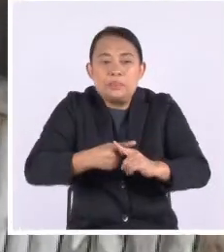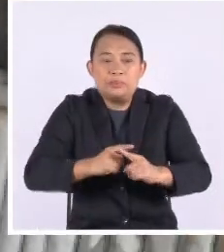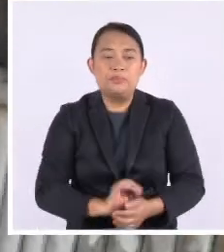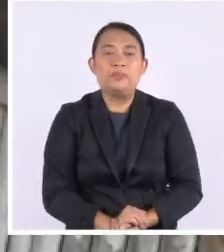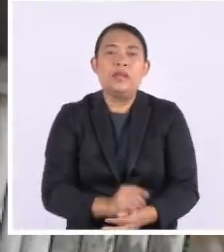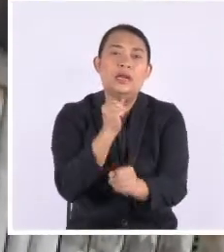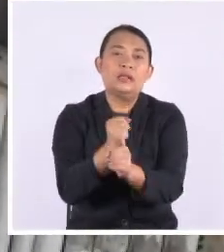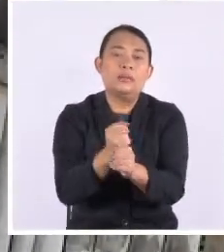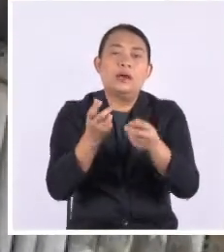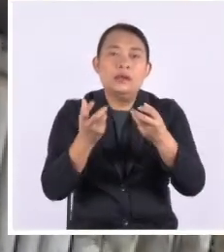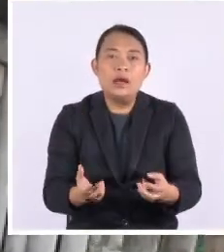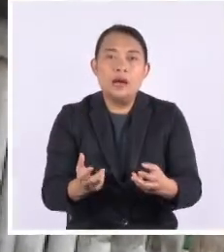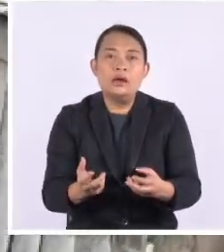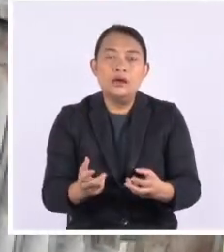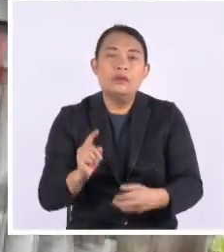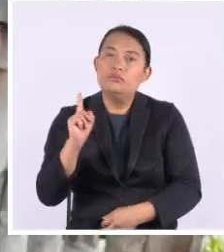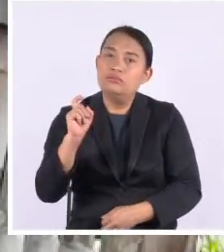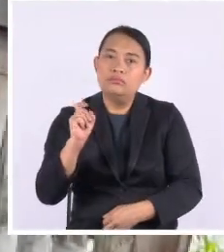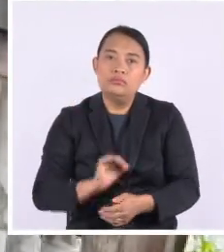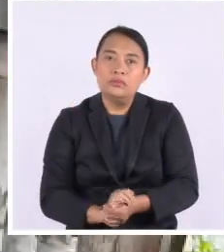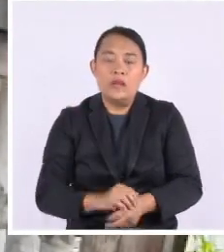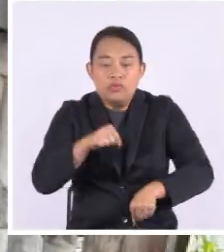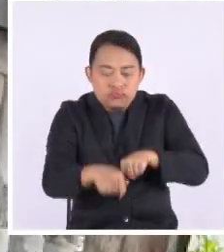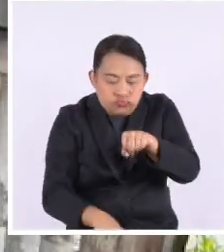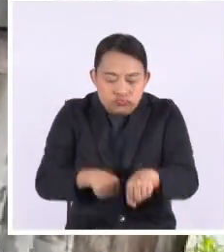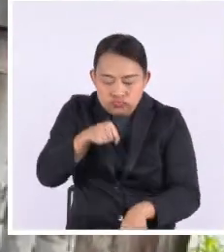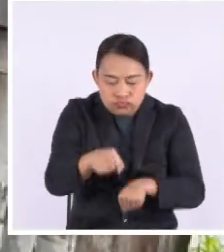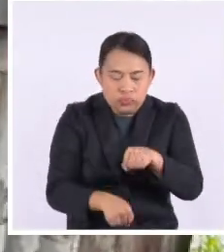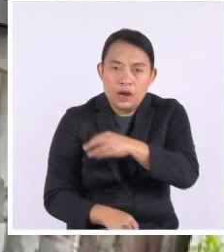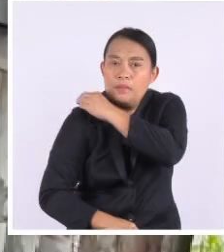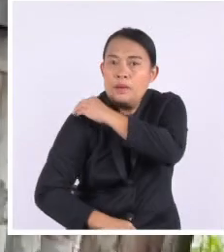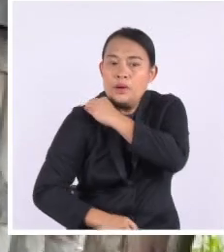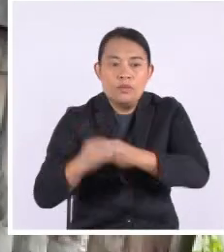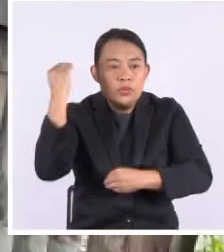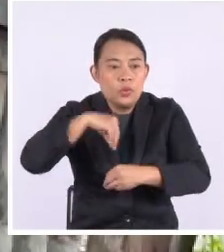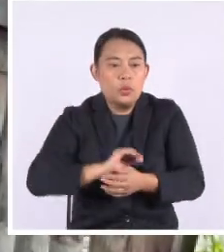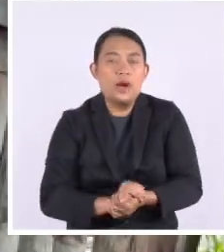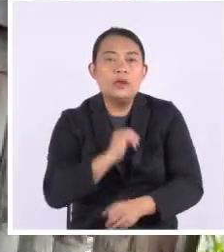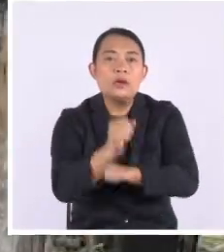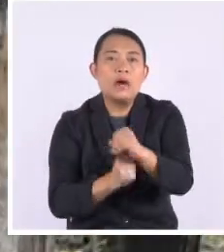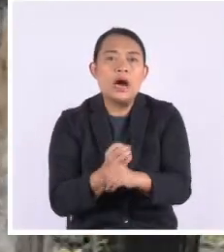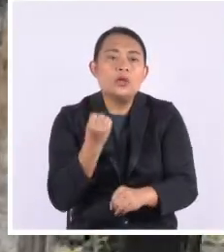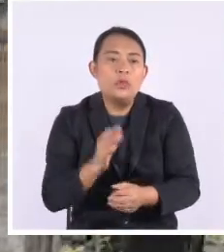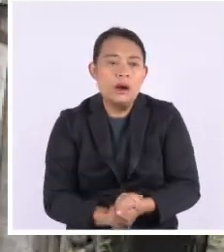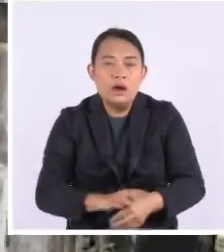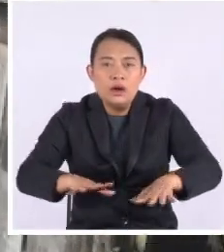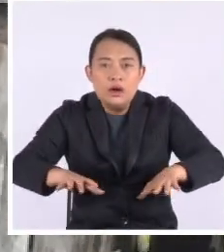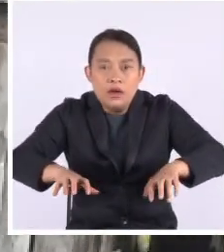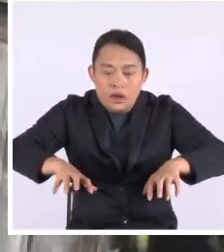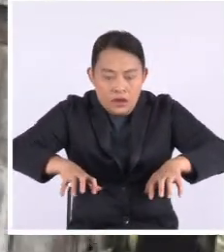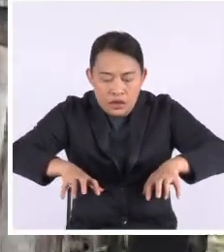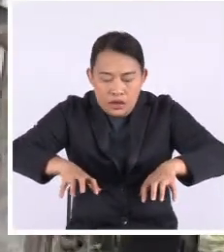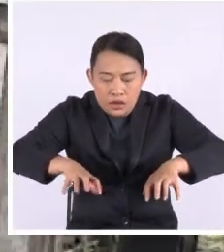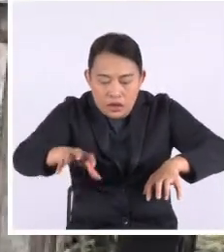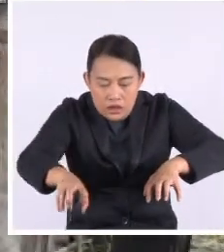ทำงานหนักได้แล้วยังต้องปั่นจักรยานไปล้างแผลทุกวันอายุเยอะแล้วนิ้วมือสองข้างมันก็เหยียดตรงไม่ได้มันเริ่มหงิกงอหยิบ